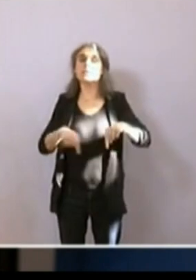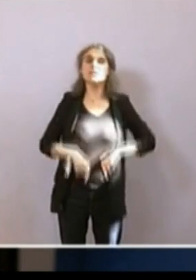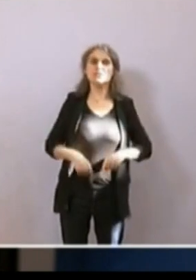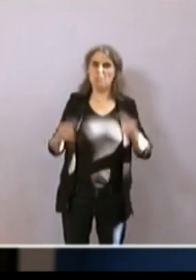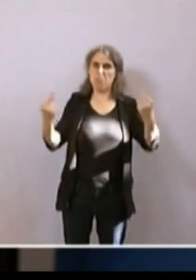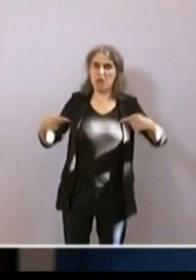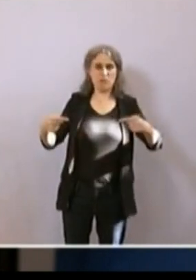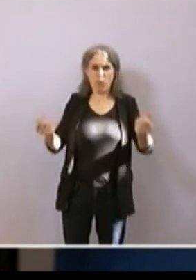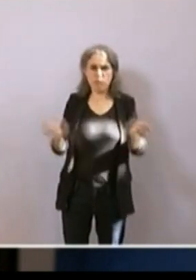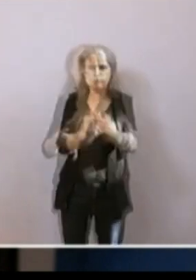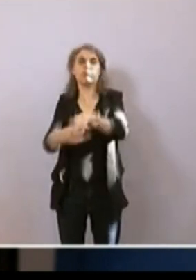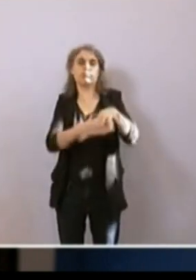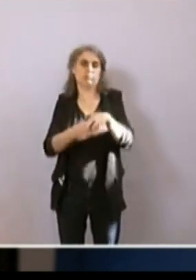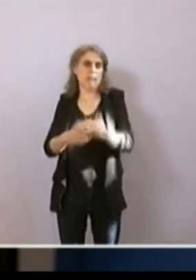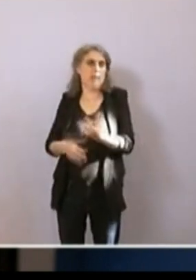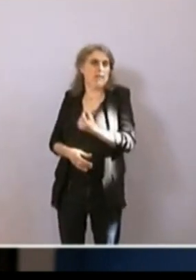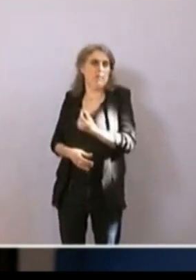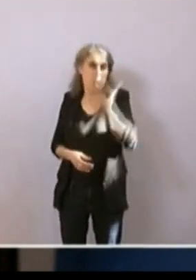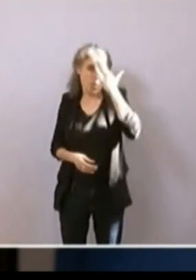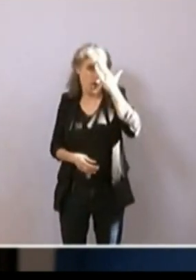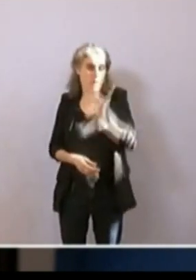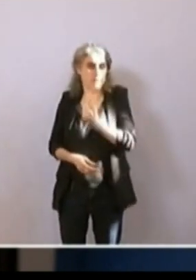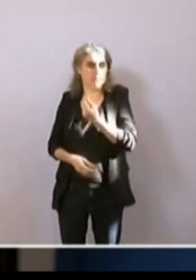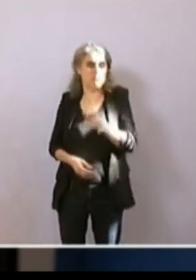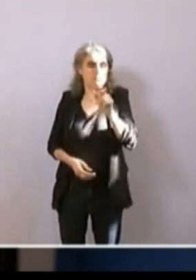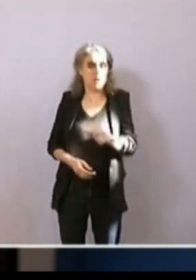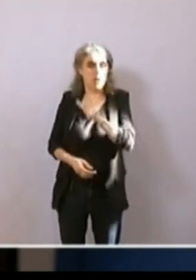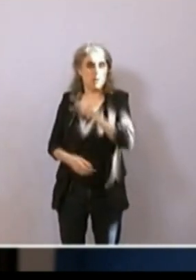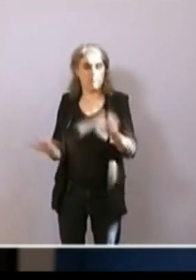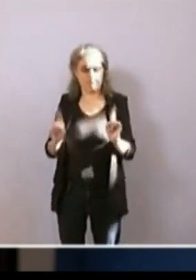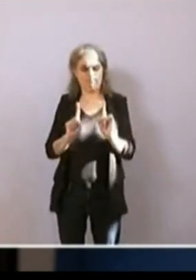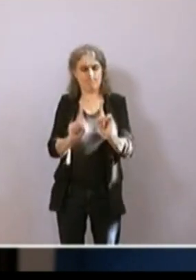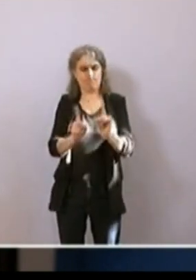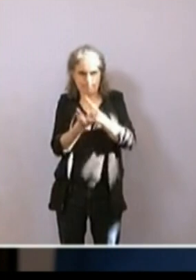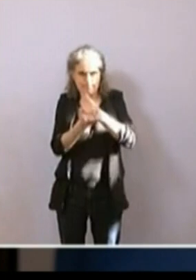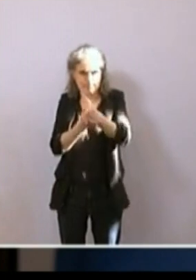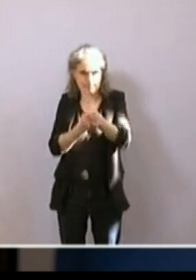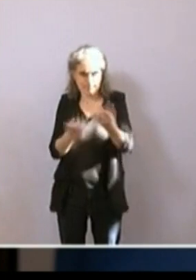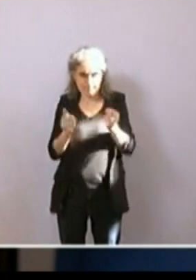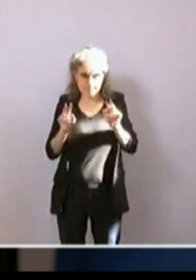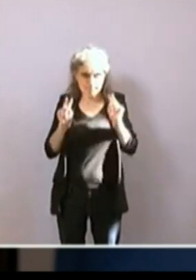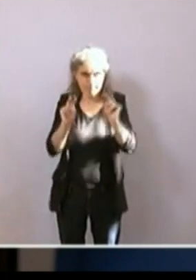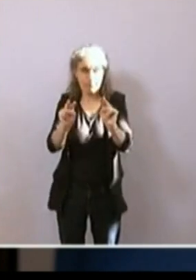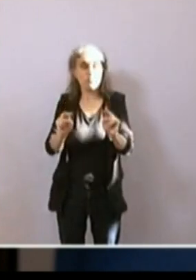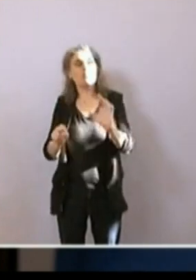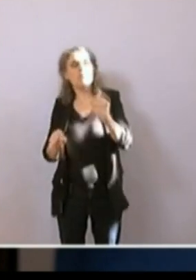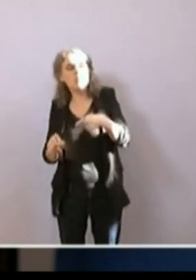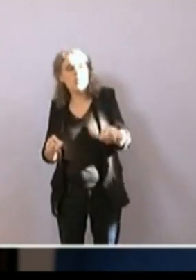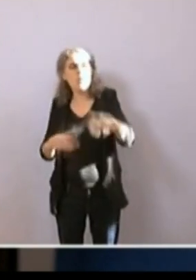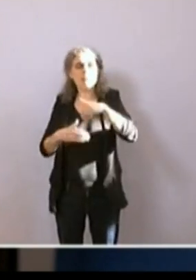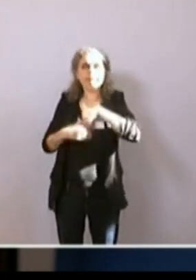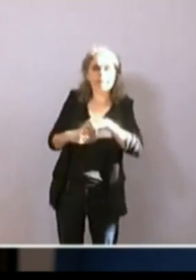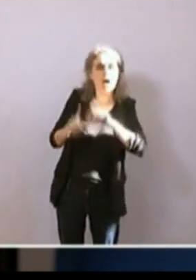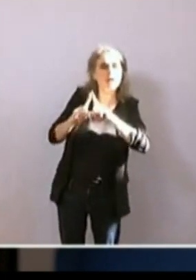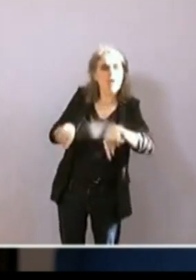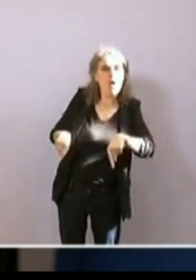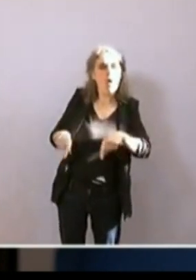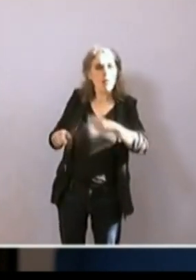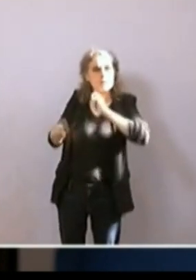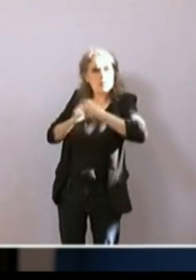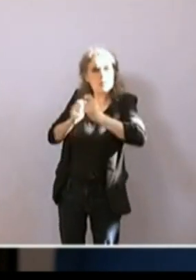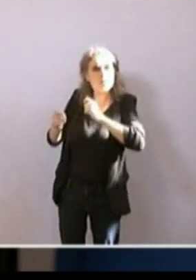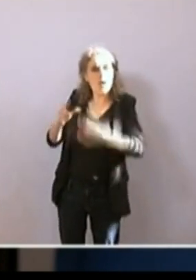c'est un duo, c'est un binôme. C'est deux personnes qui ensemble vont dans la même direction, avec leurs différences, avec leurs discussions, avec leur complémentarité,